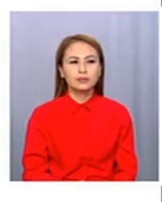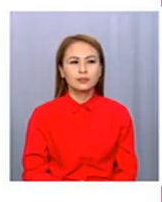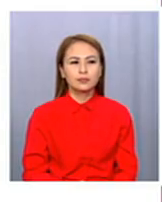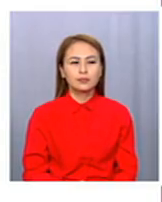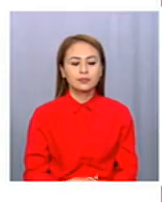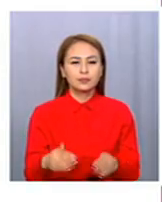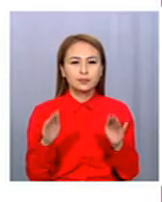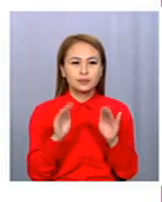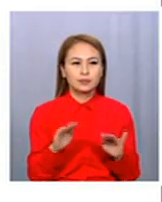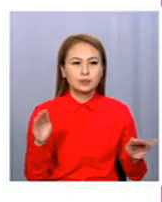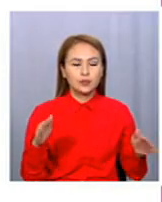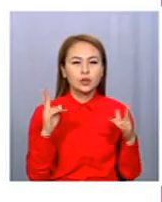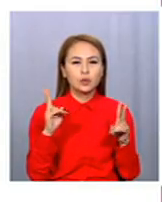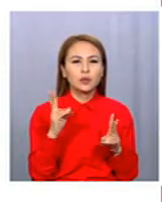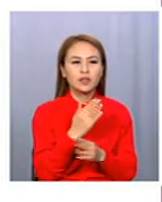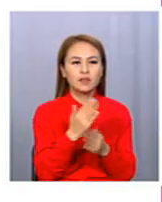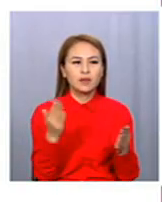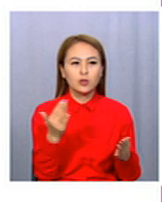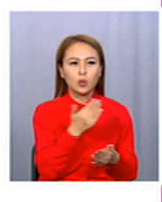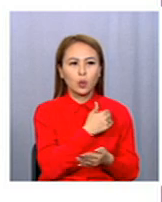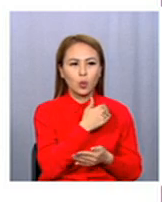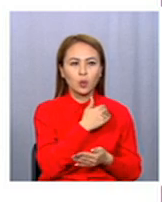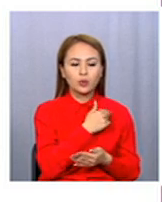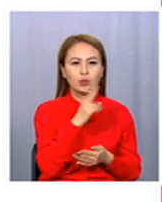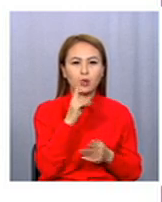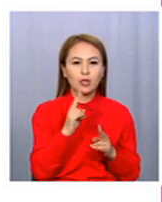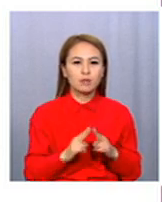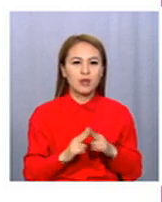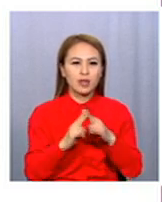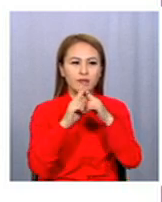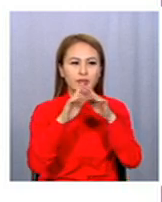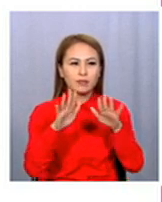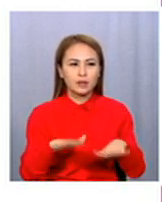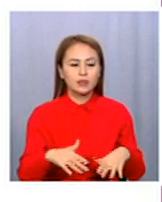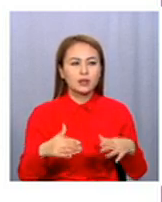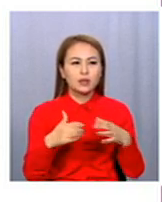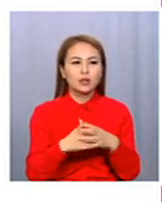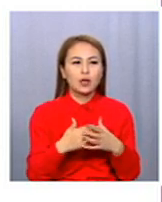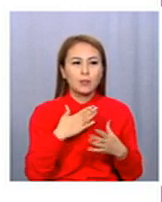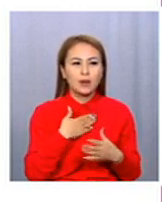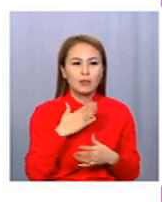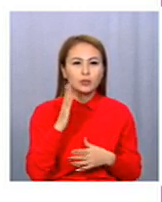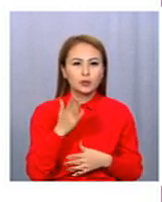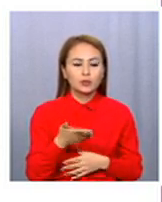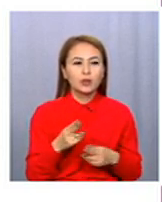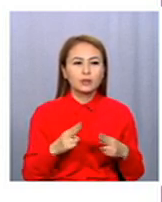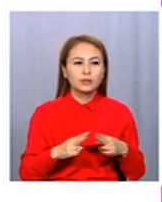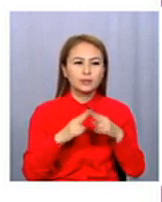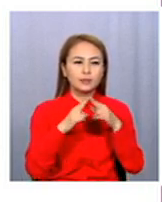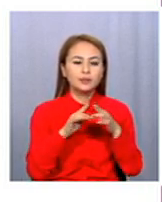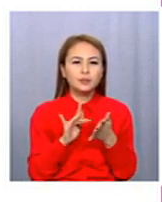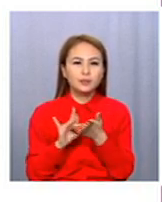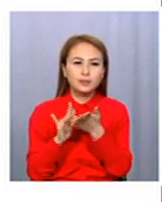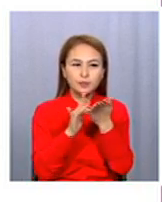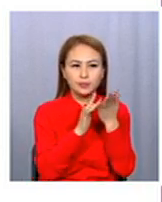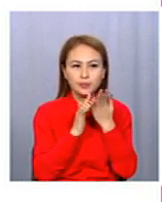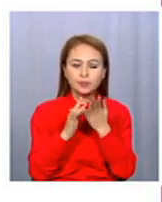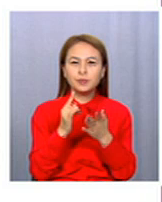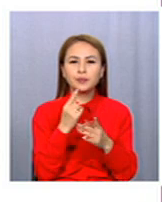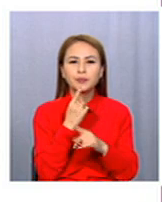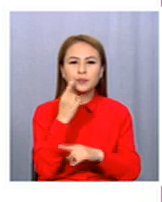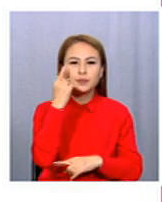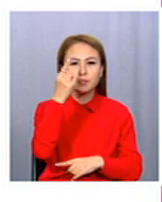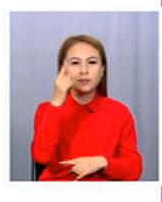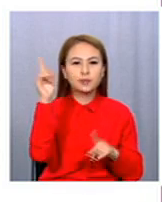Ребята, кто из вас хочет быть космонавтом? Сегодня мы отправимся космическое путешествие к далеким